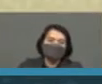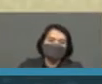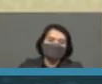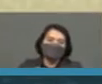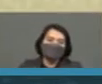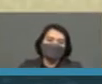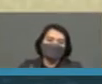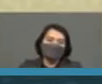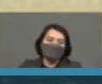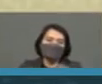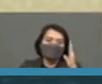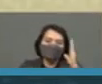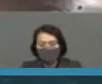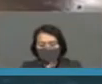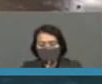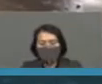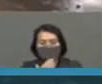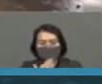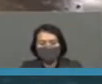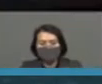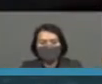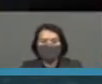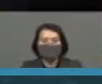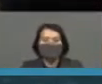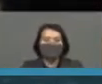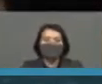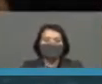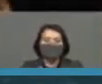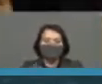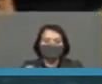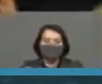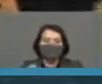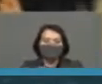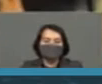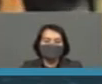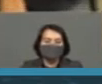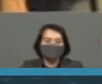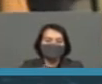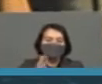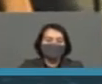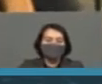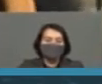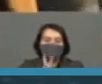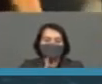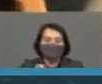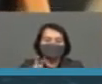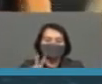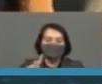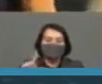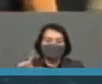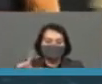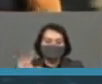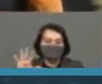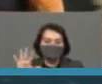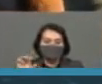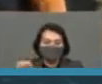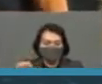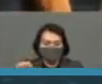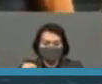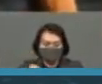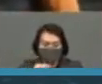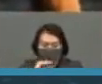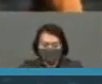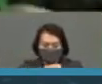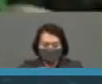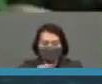งนี้ก็เป็นไปตามวัตถุประสงค์เดิมนะคะก็คือเพื่อที่จะสร้างความแน่นอนในเรื่องของรายได้ให้แก่พี่น้องเกษตรก